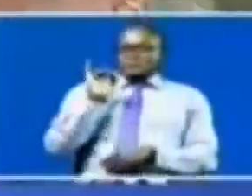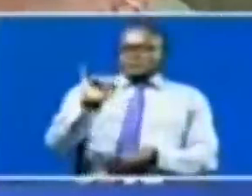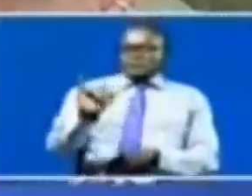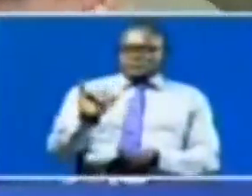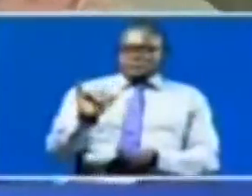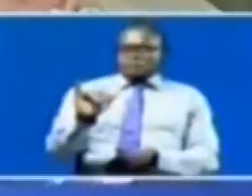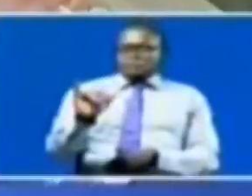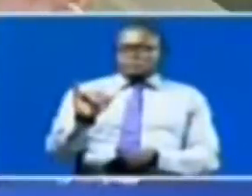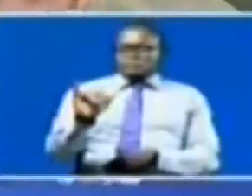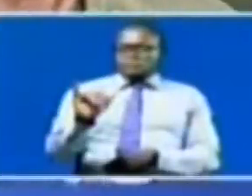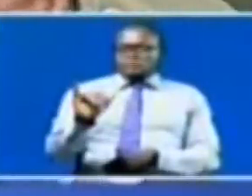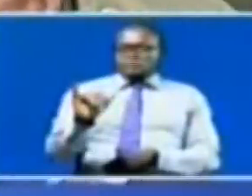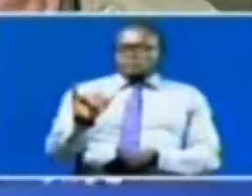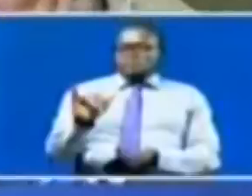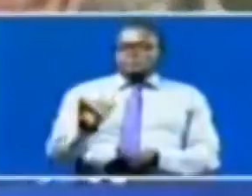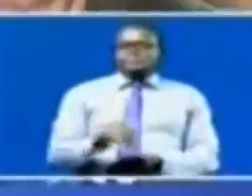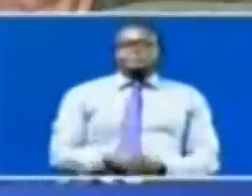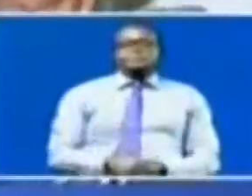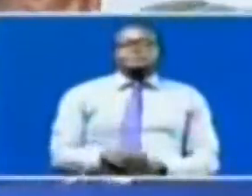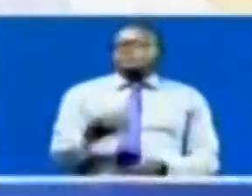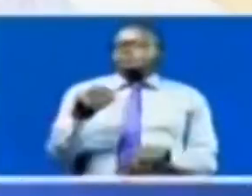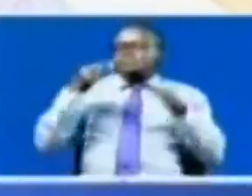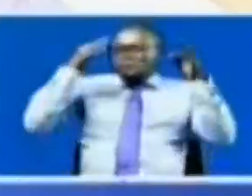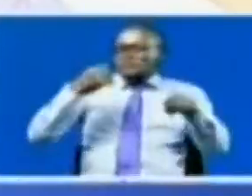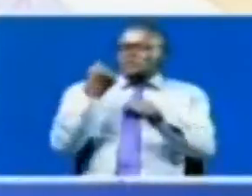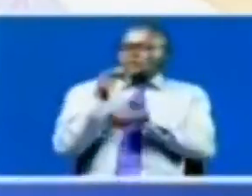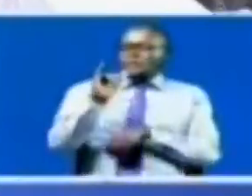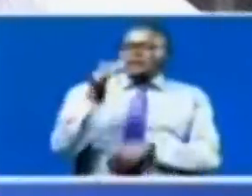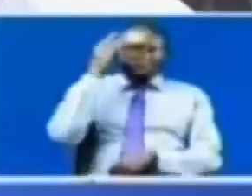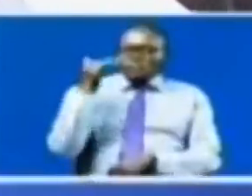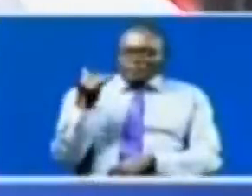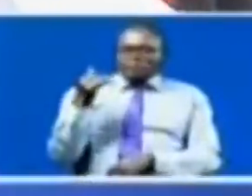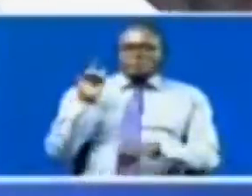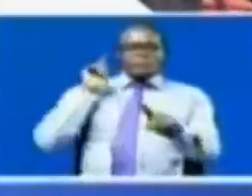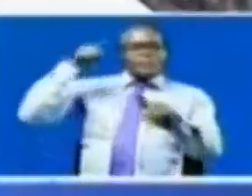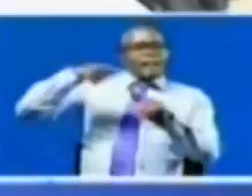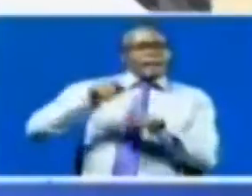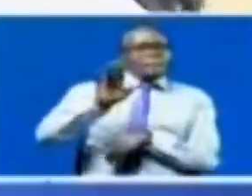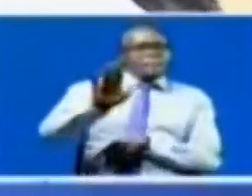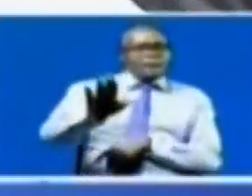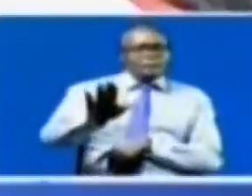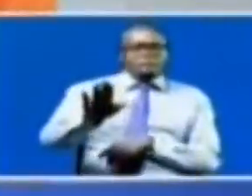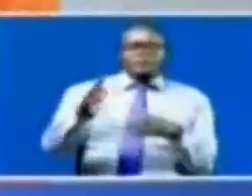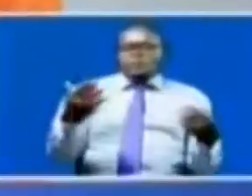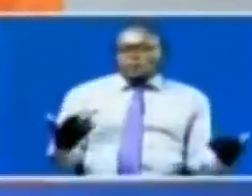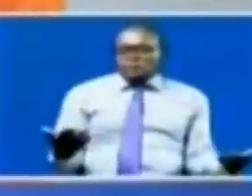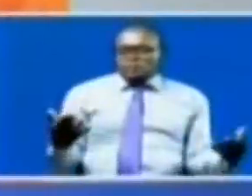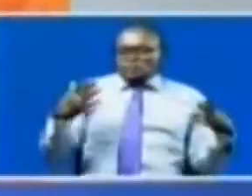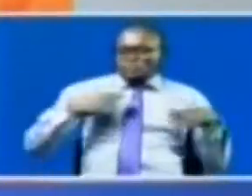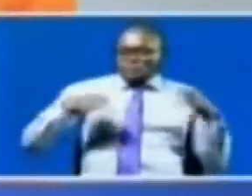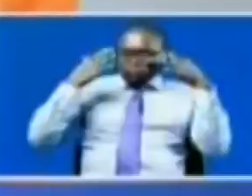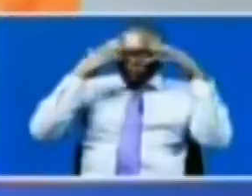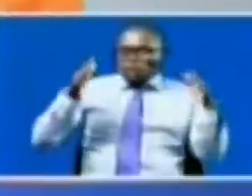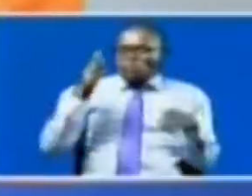menifanya mbaya. Iwa ni shaitani ameamua kunifanya hivyo. Nia ya watekelezaji wa kisa hicho cha kutisha haijulikani